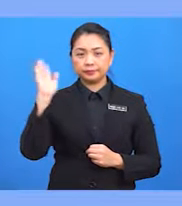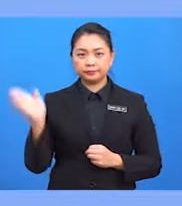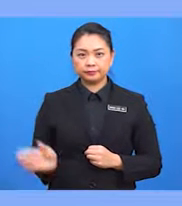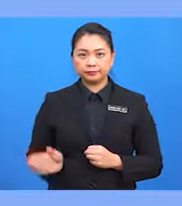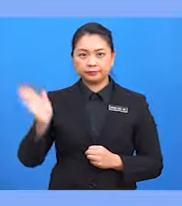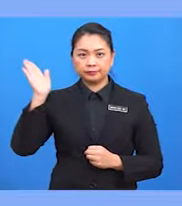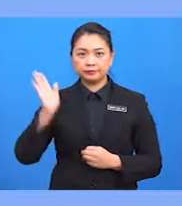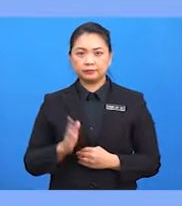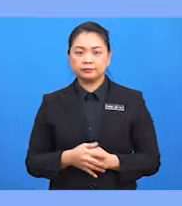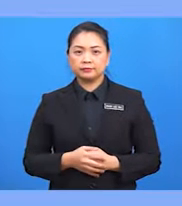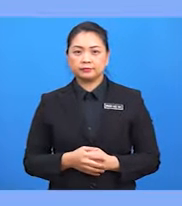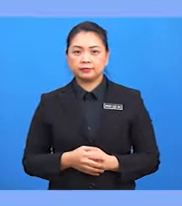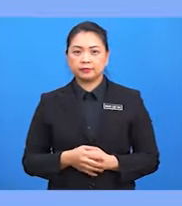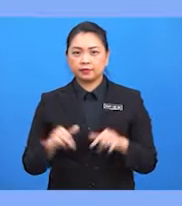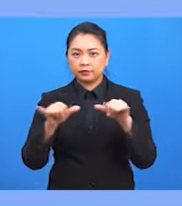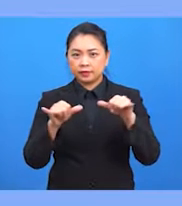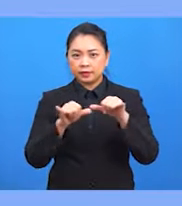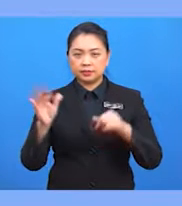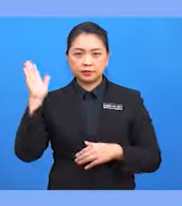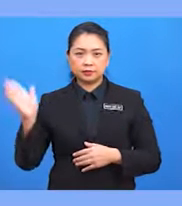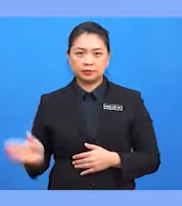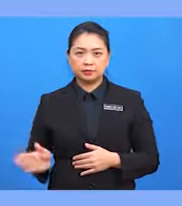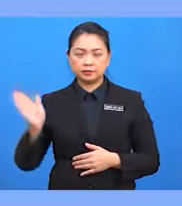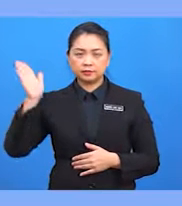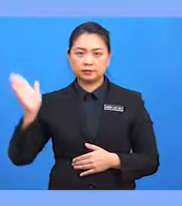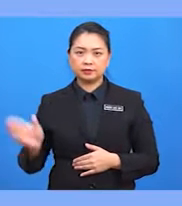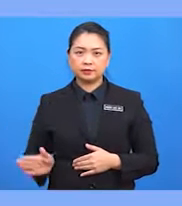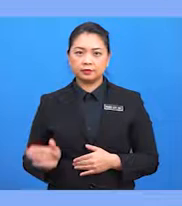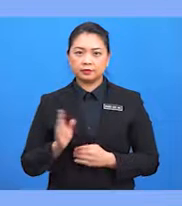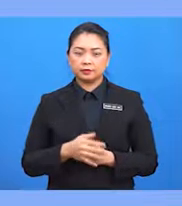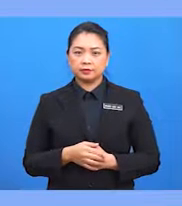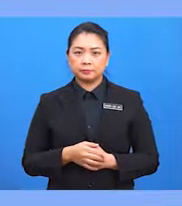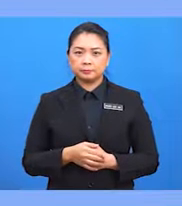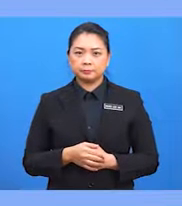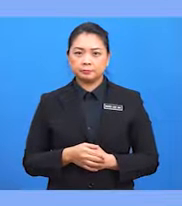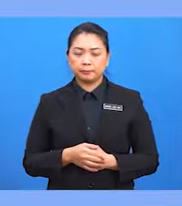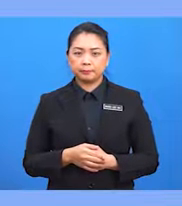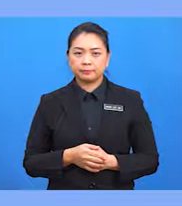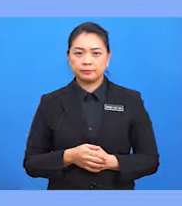inch dan saiznya adalah 4:5 iaitu